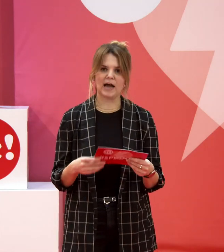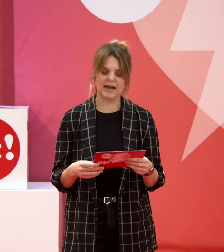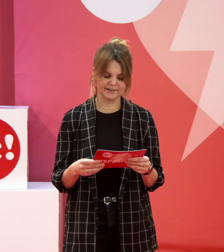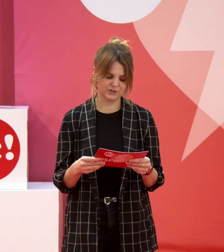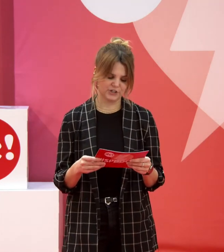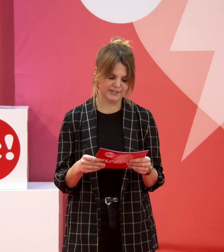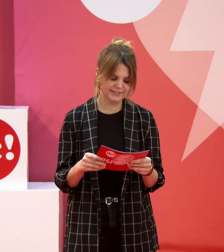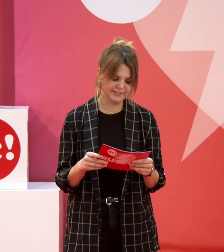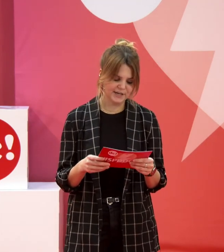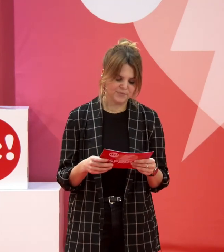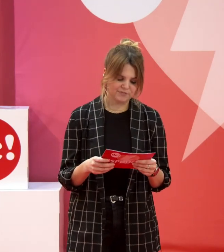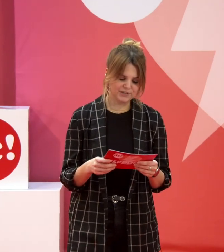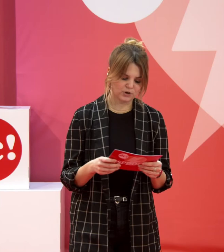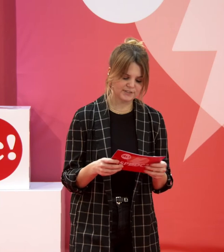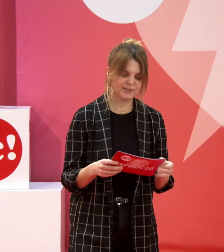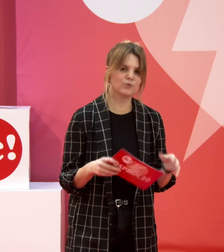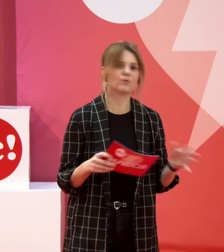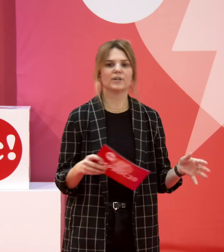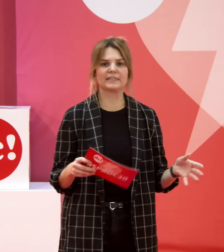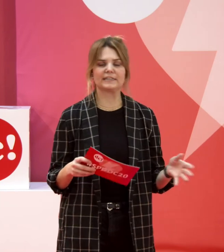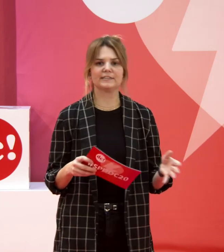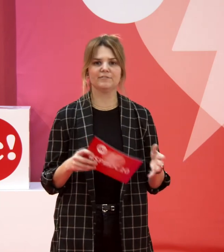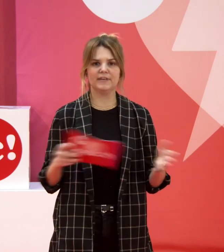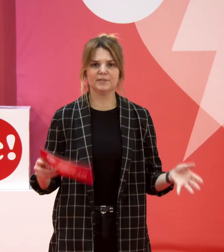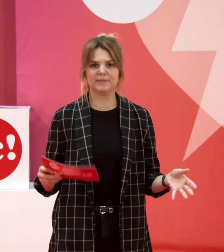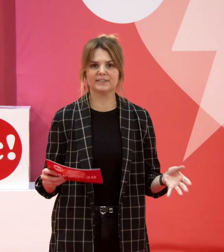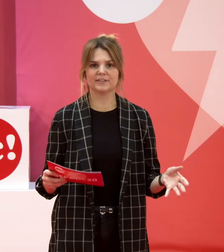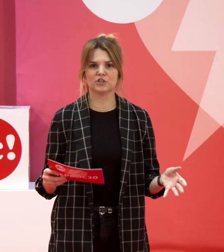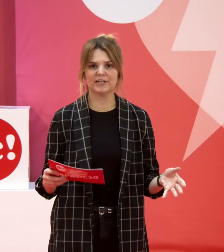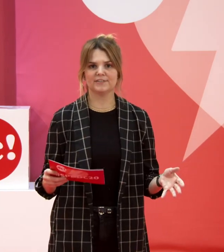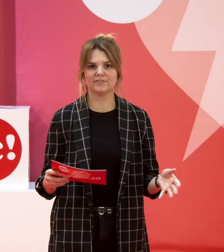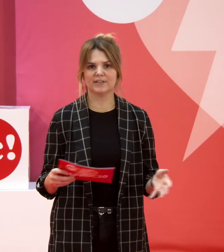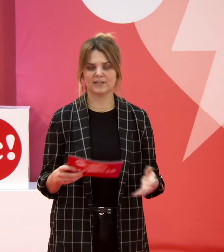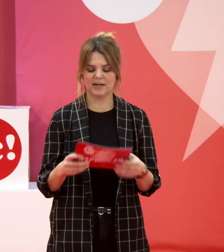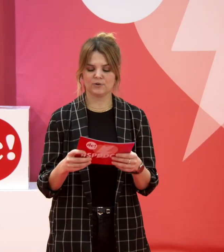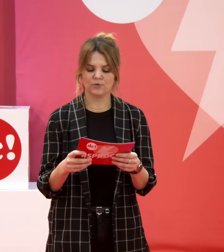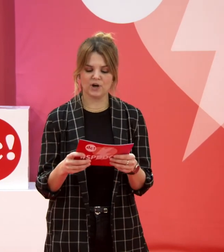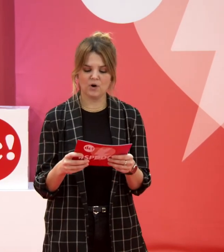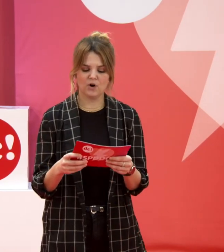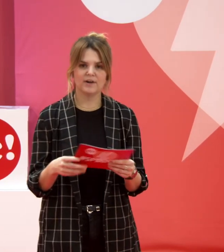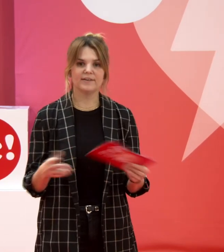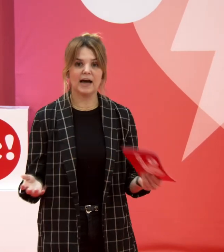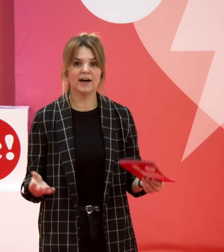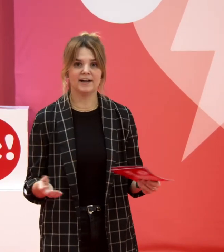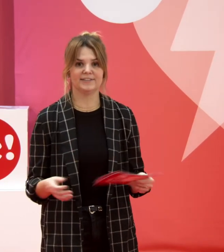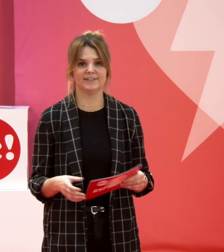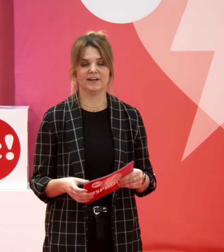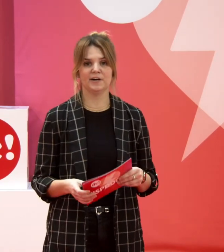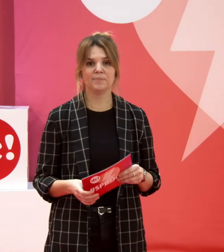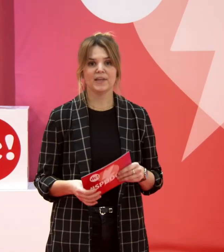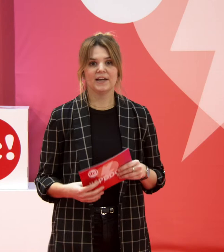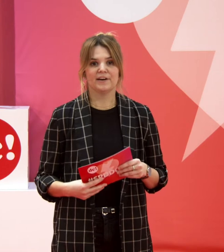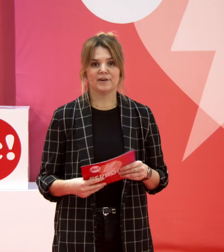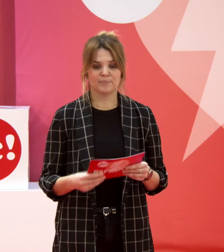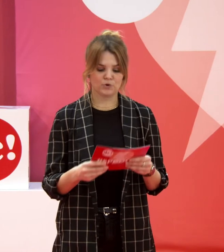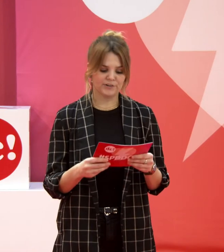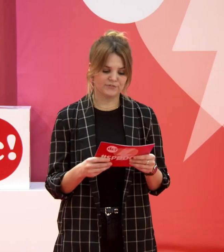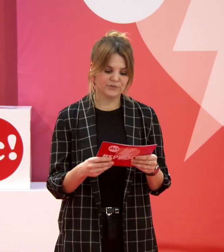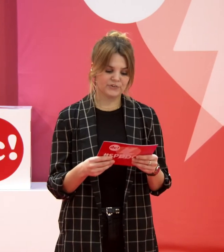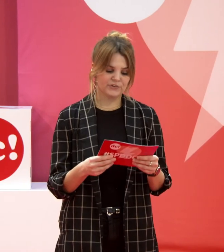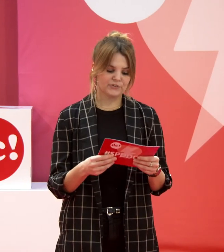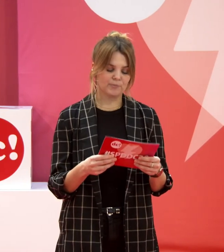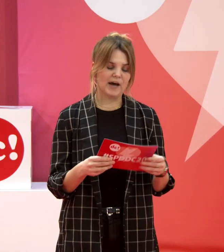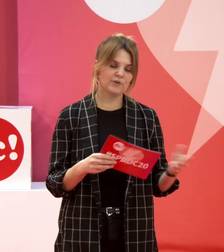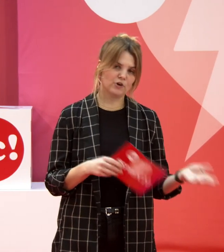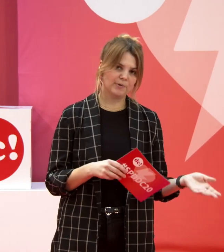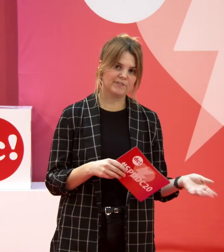anderem die frage gestellt wie trotz der korona krise die welt besser gestaltet werden kann und auch nachhaltiger dort